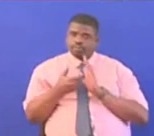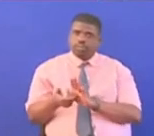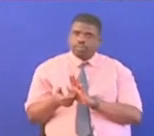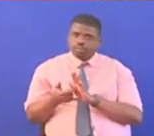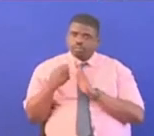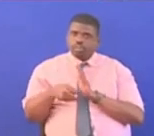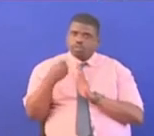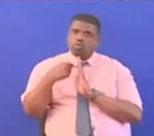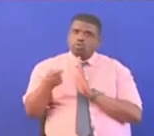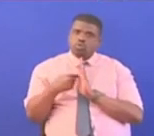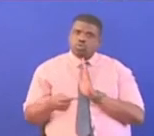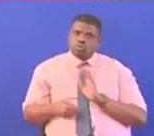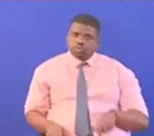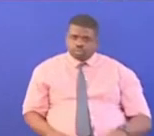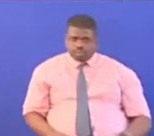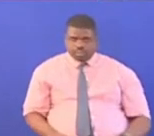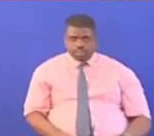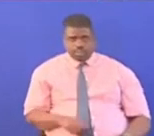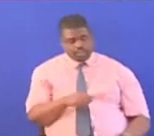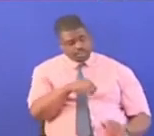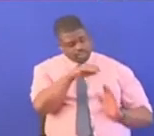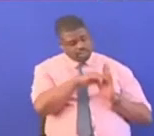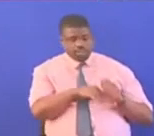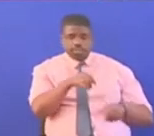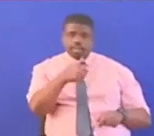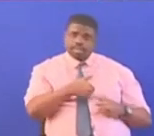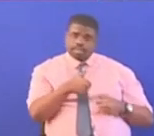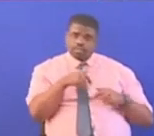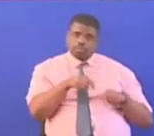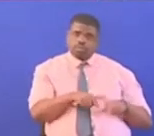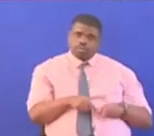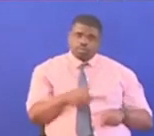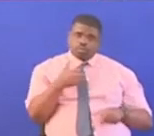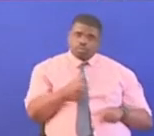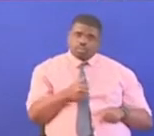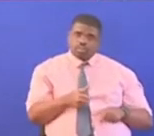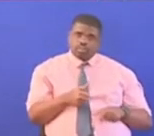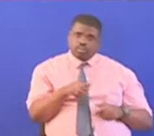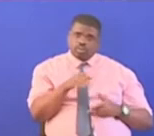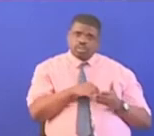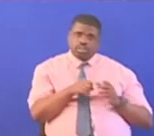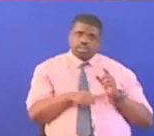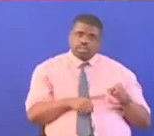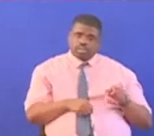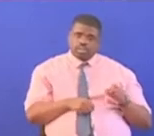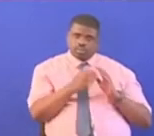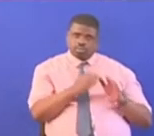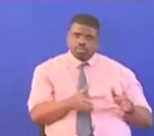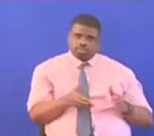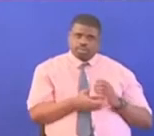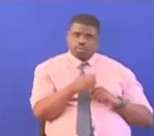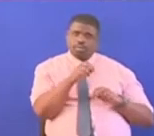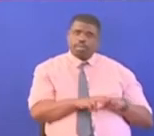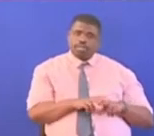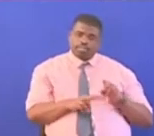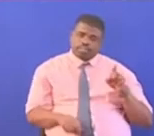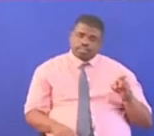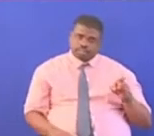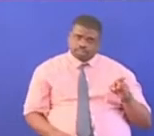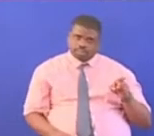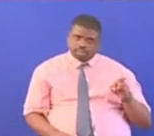kwenye orodha ya ratiba yetu ya leo. Mheshimiwa Waziri wa Ardhi, Nyumba na Maendeleo ya